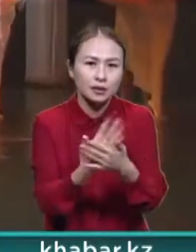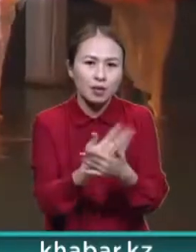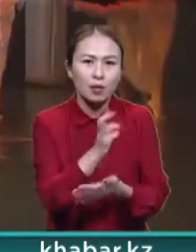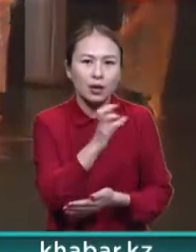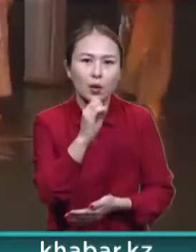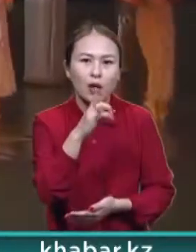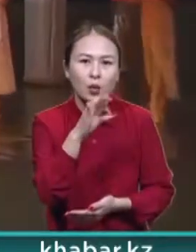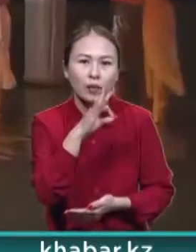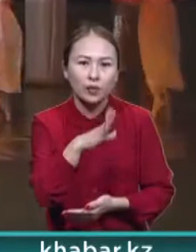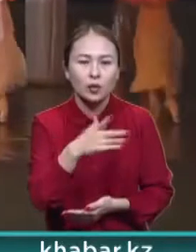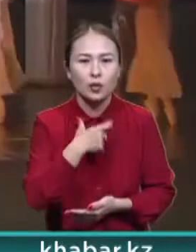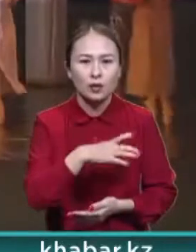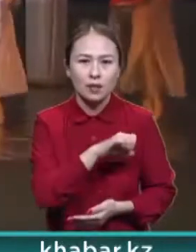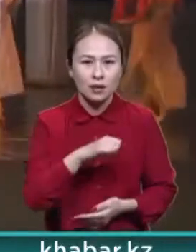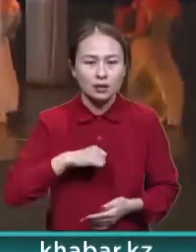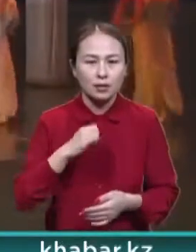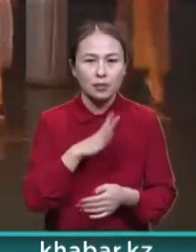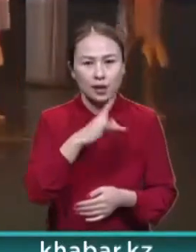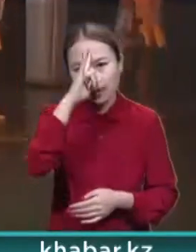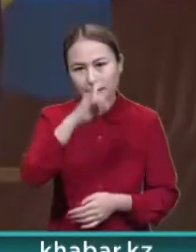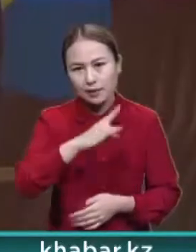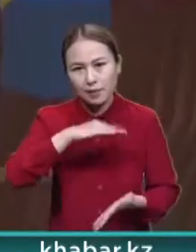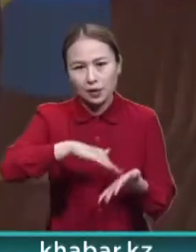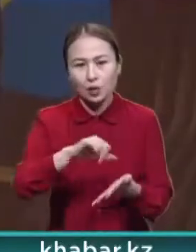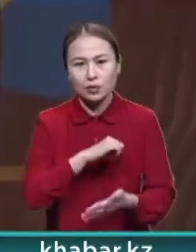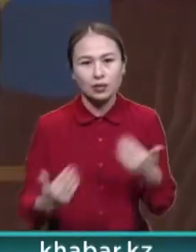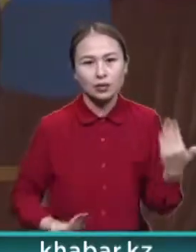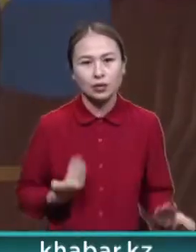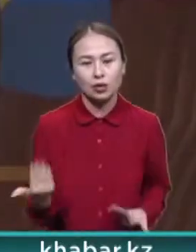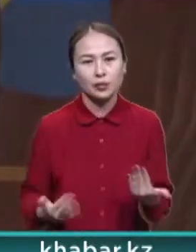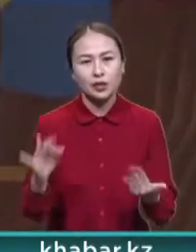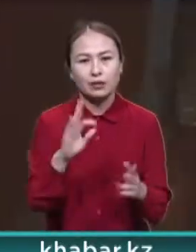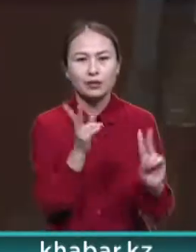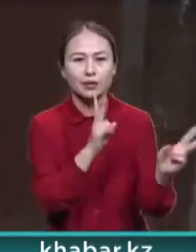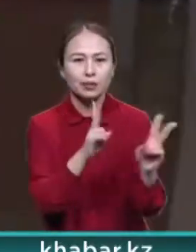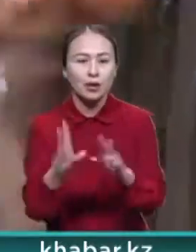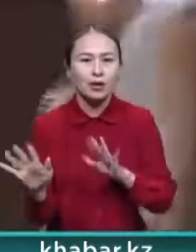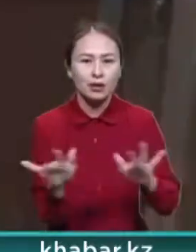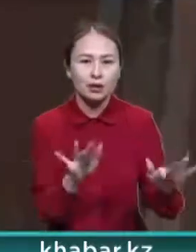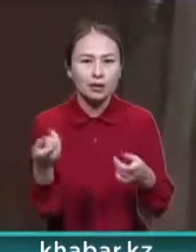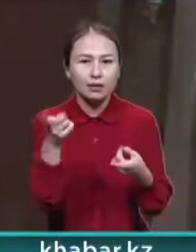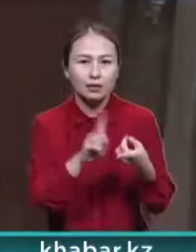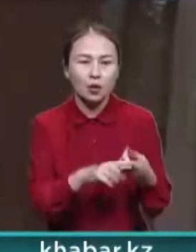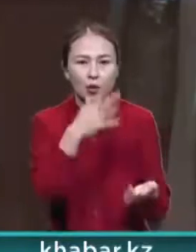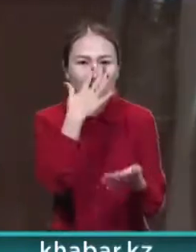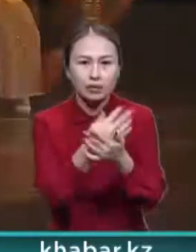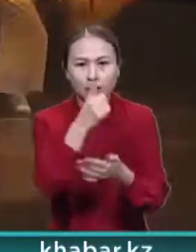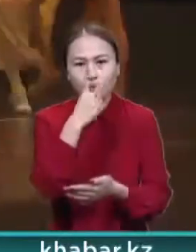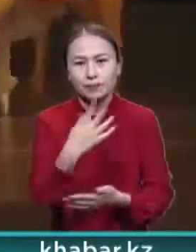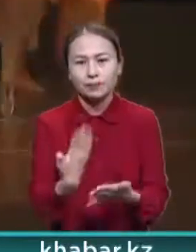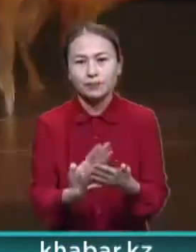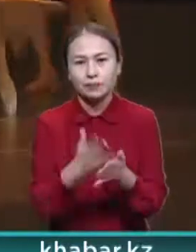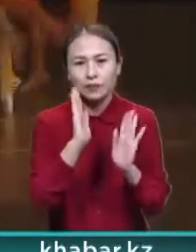биін Болат Аюхановтың өзі қойған. Қазақстан балетінің көзі тірі аңыз тұлғасы бишілердің қимылы арқылы көрерменге өз танымын